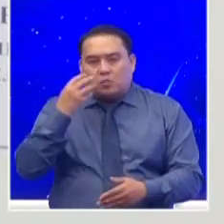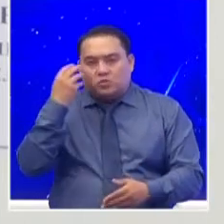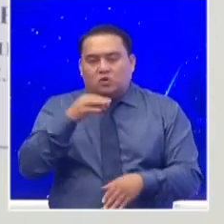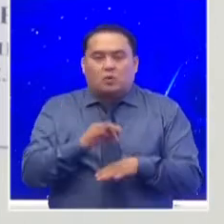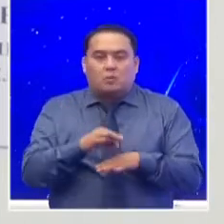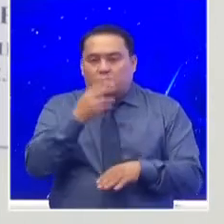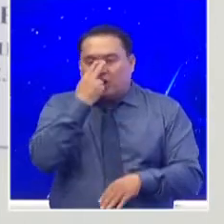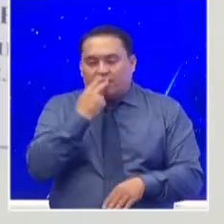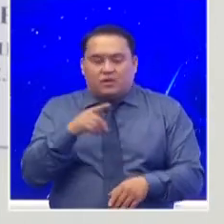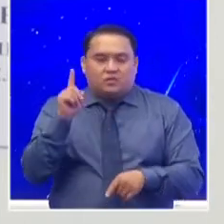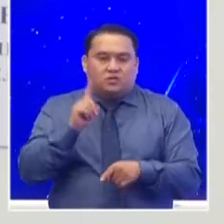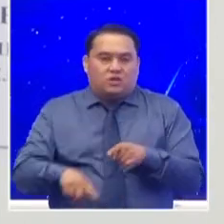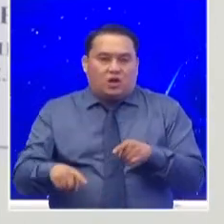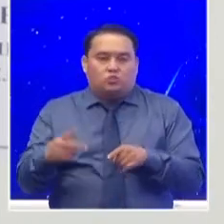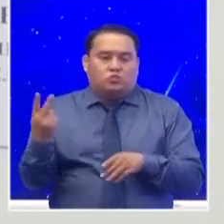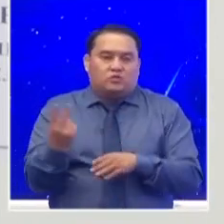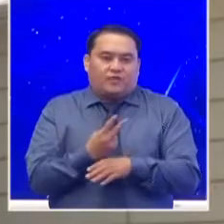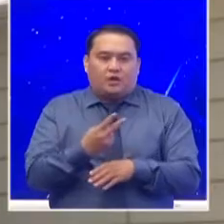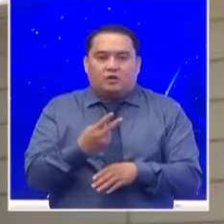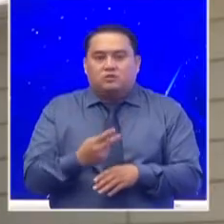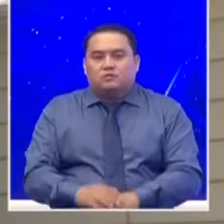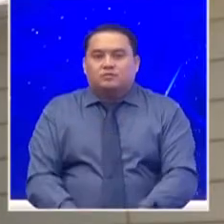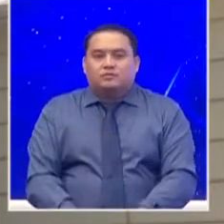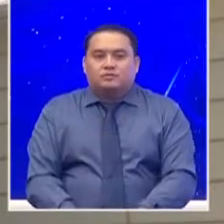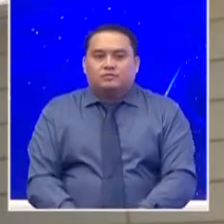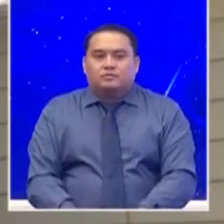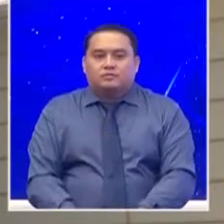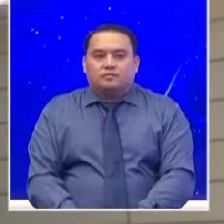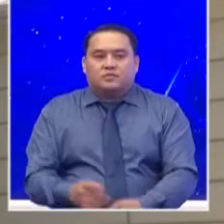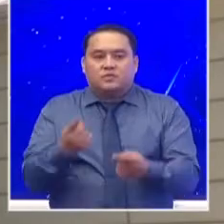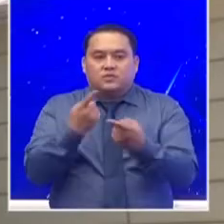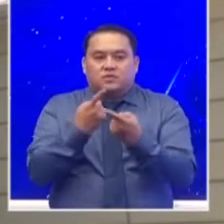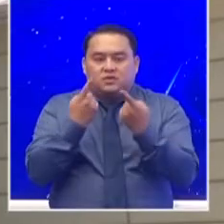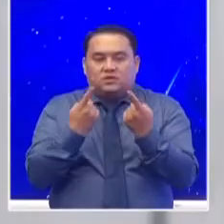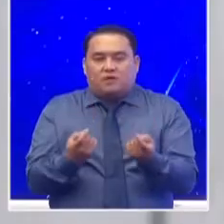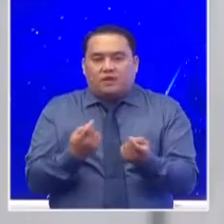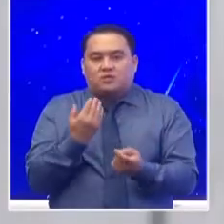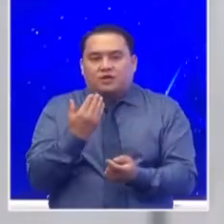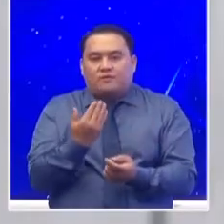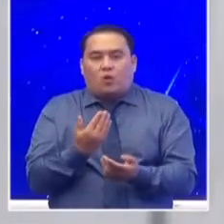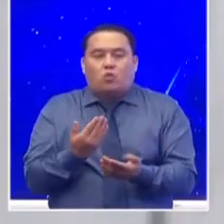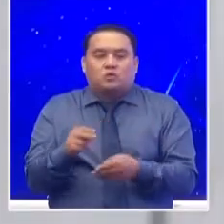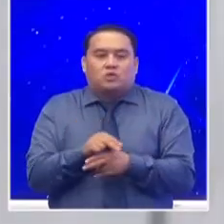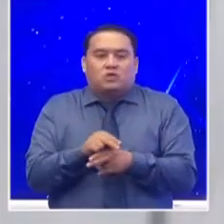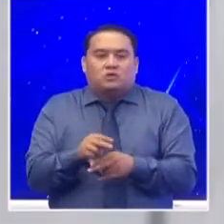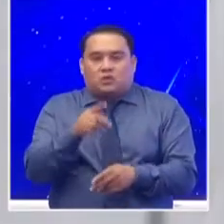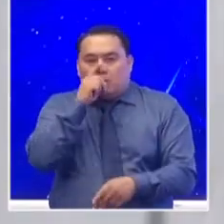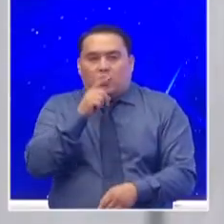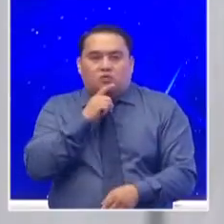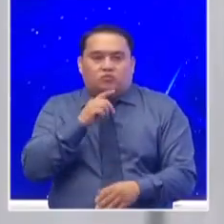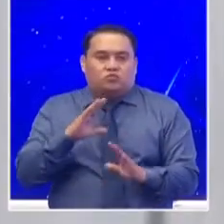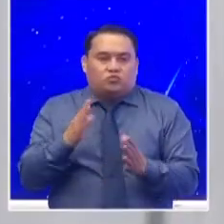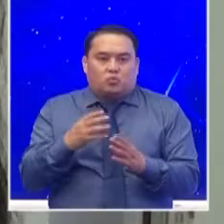Привыкание возникает при первых же 2 применениях. Лица, попавшие в наркозависимость, не рвутся лечиться. Они даже не понимают, что